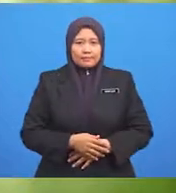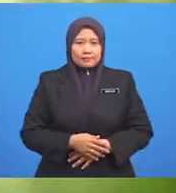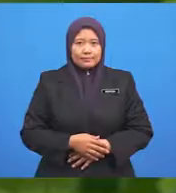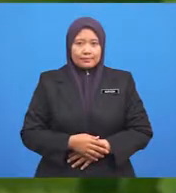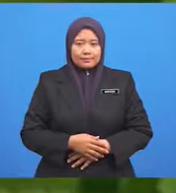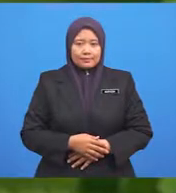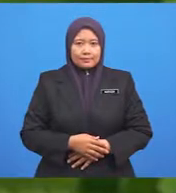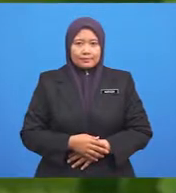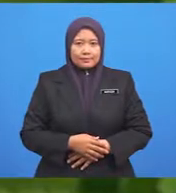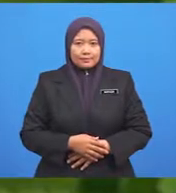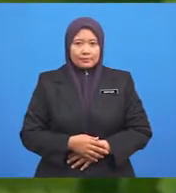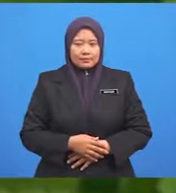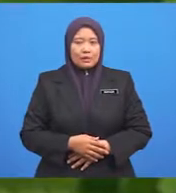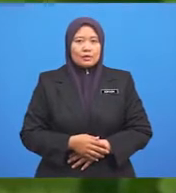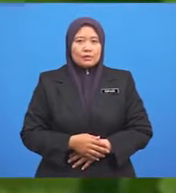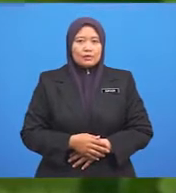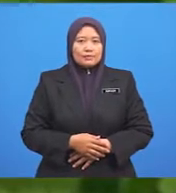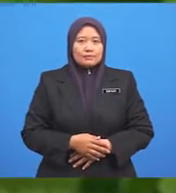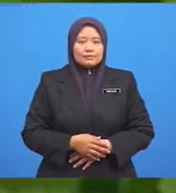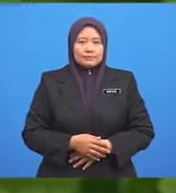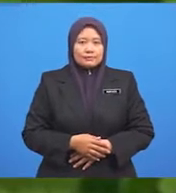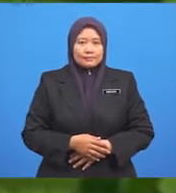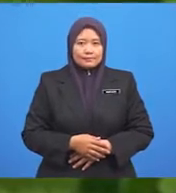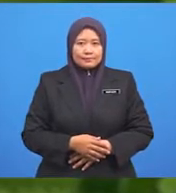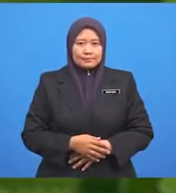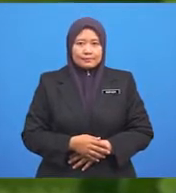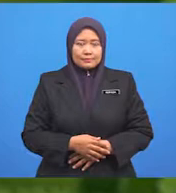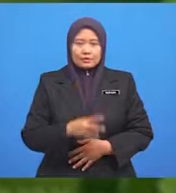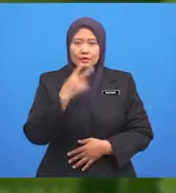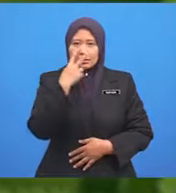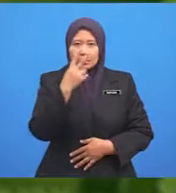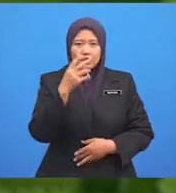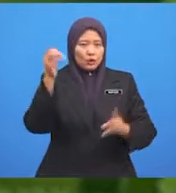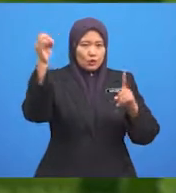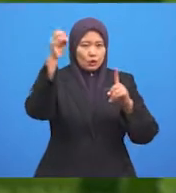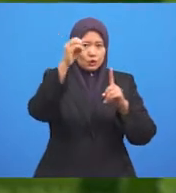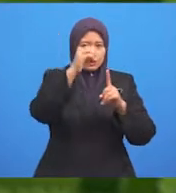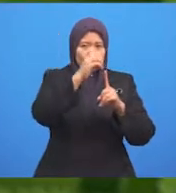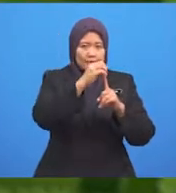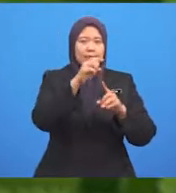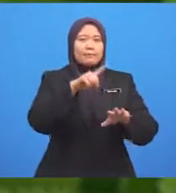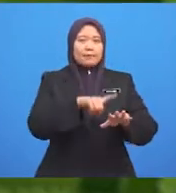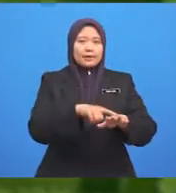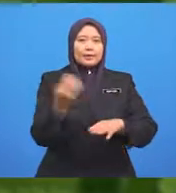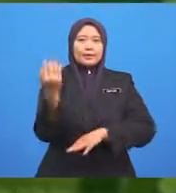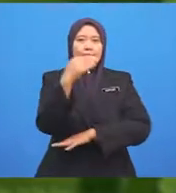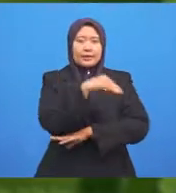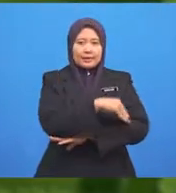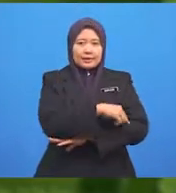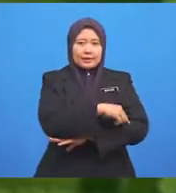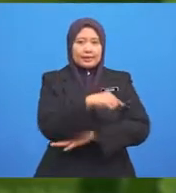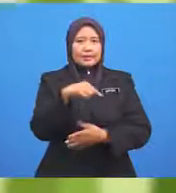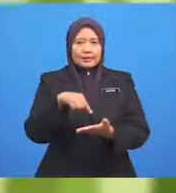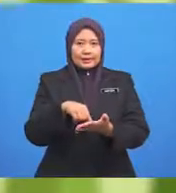ini agar murid-murid dapat mengenal pasti perkara yang perlu dikuasai dalam